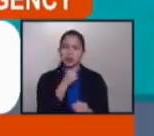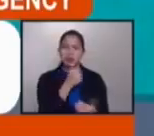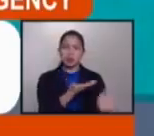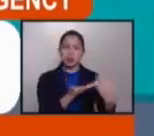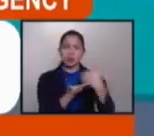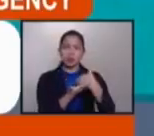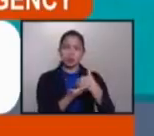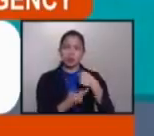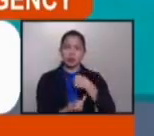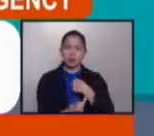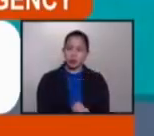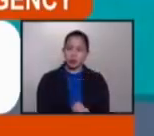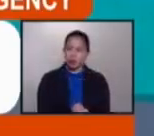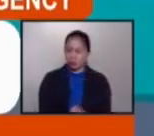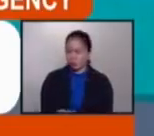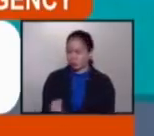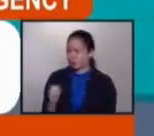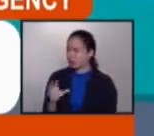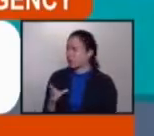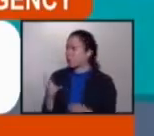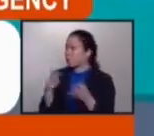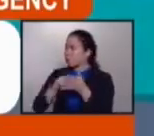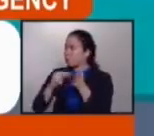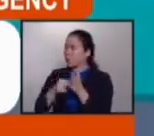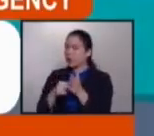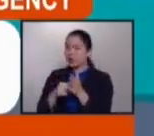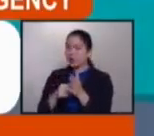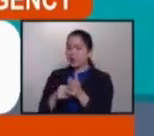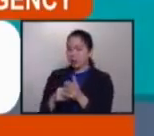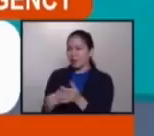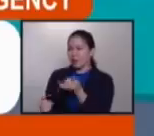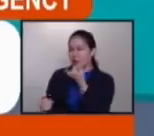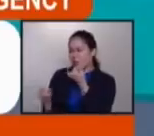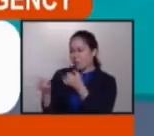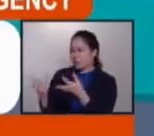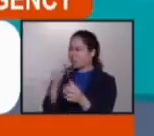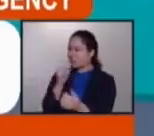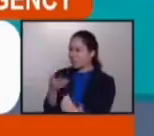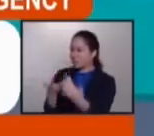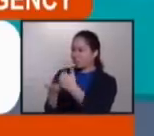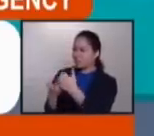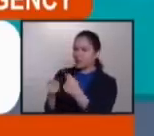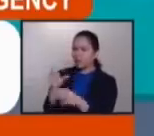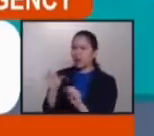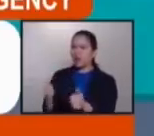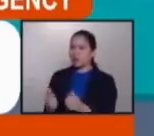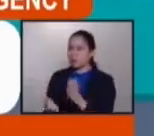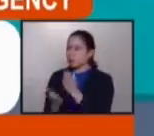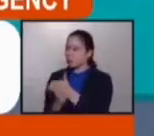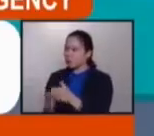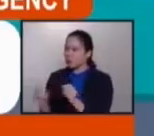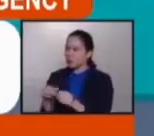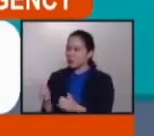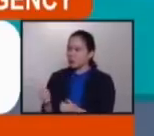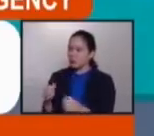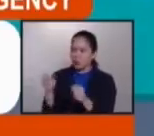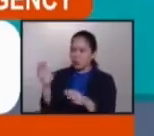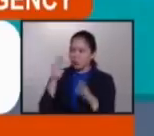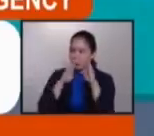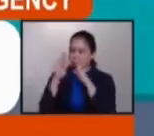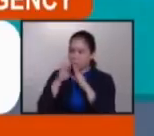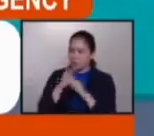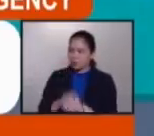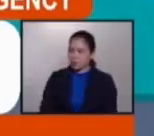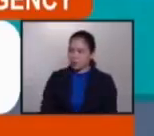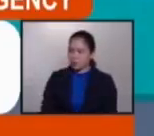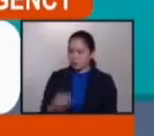akin. So ibig sabihin sir, kasalanan pa nila kung ba't hindi sila lumapit pa sa inyo. Sana kung lumapit sila sa inyo, nasolve sana yung problema.